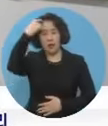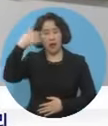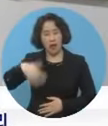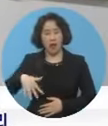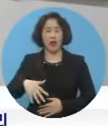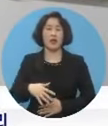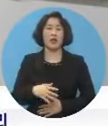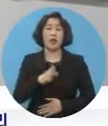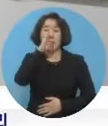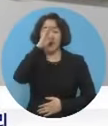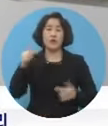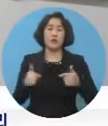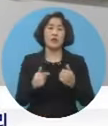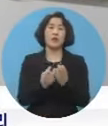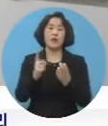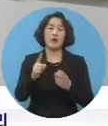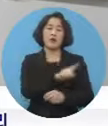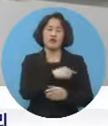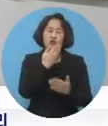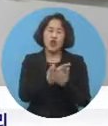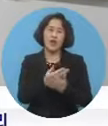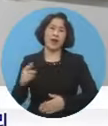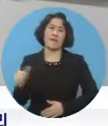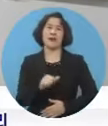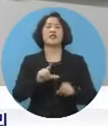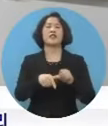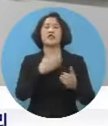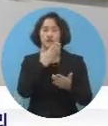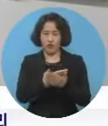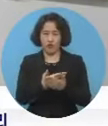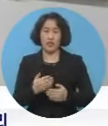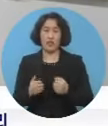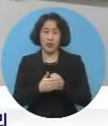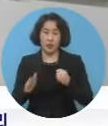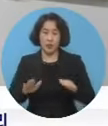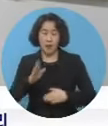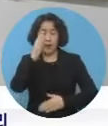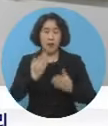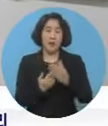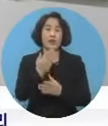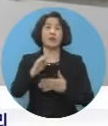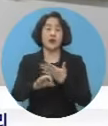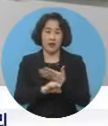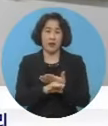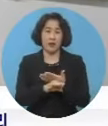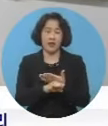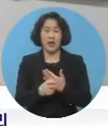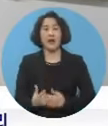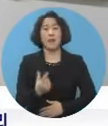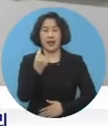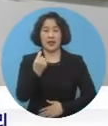치료는 시간과의 싸움입니다 저희 심뇌혈관질환 센터에서는 증상이 발생한 환자에 대하여